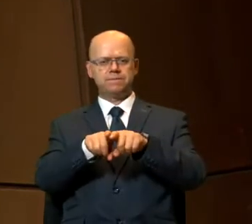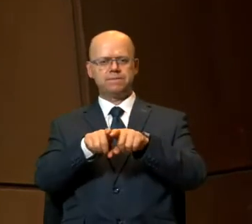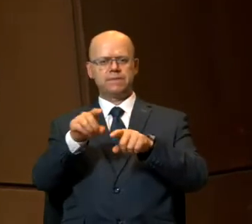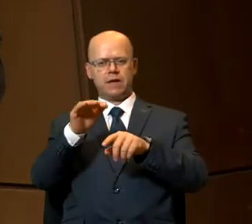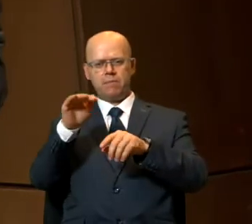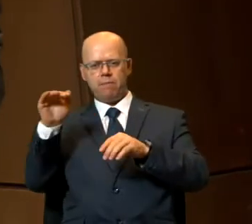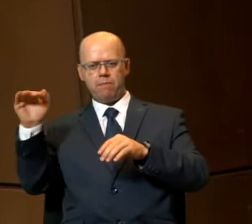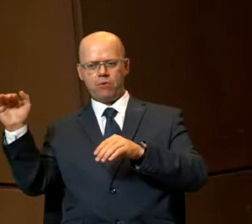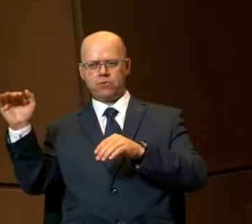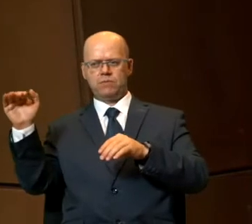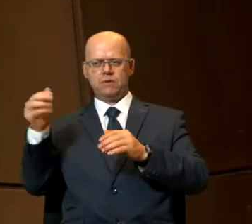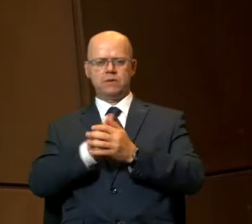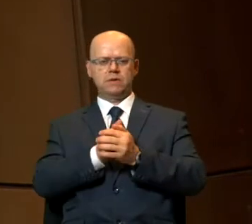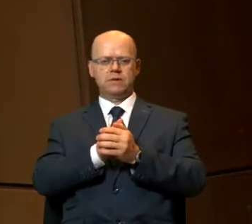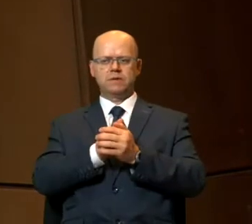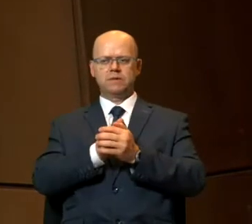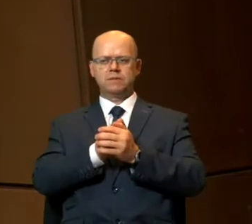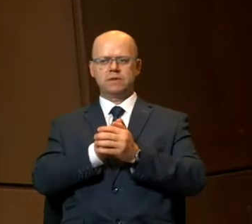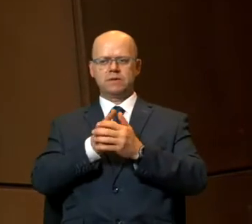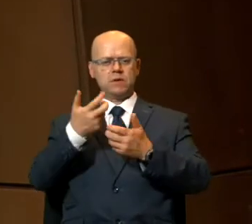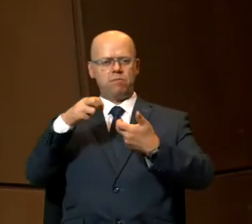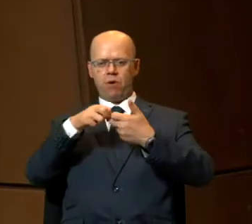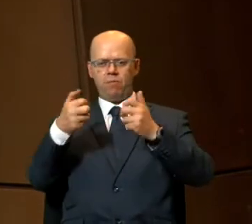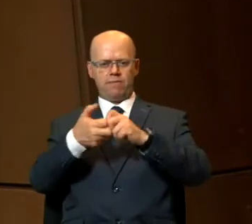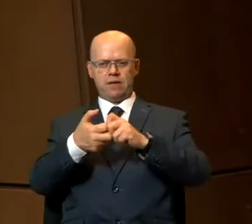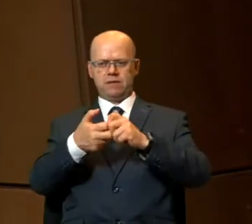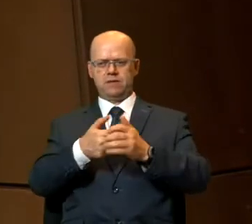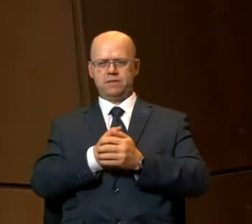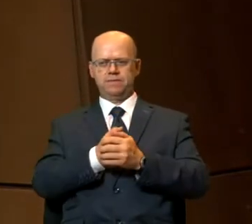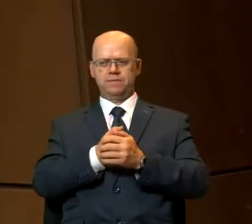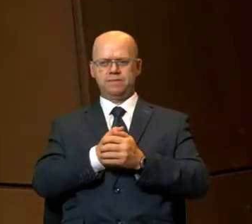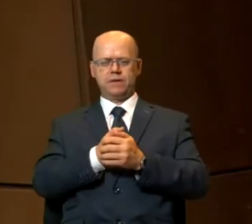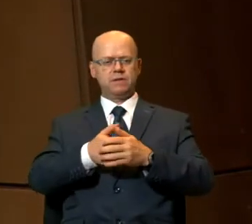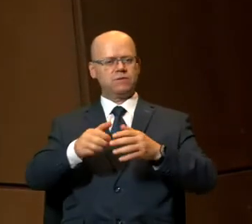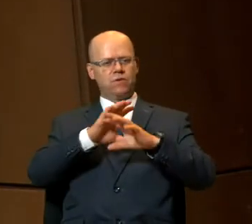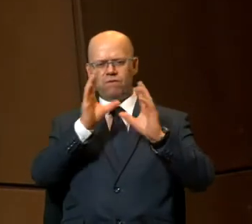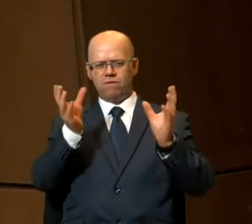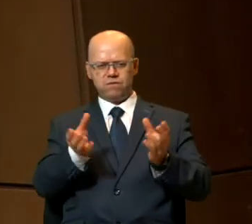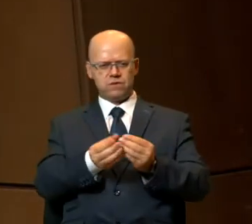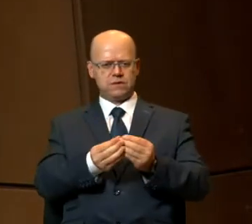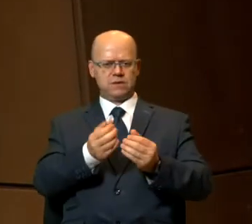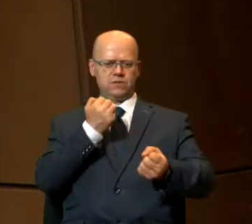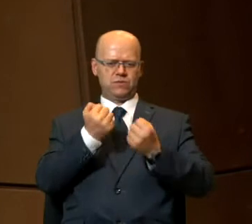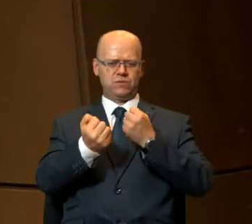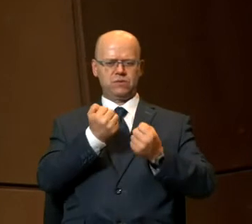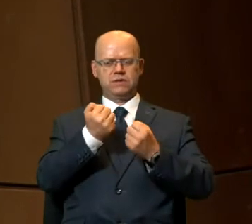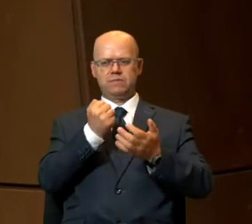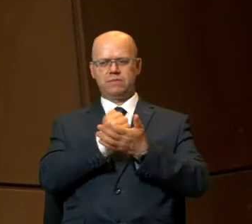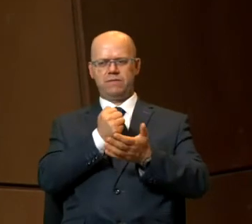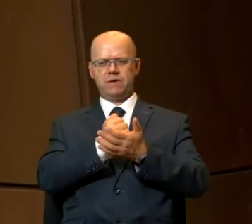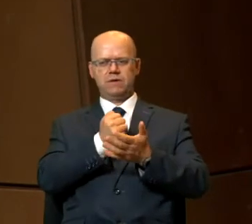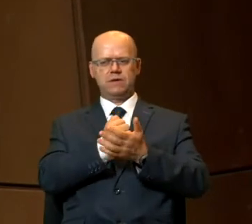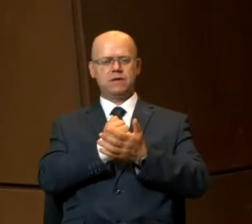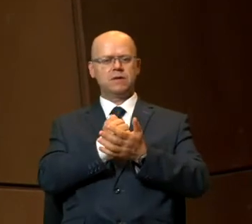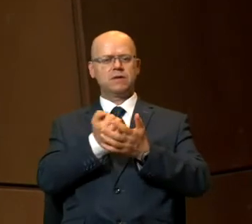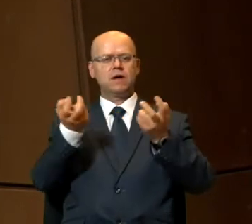Powiedziałbym, że jest to najbardziej problematyczna kwestia, choć wszystkie one są trudne.